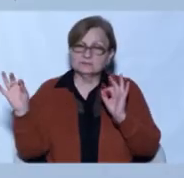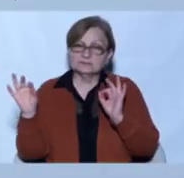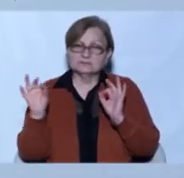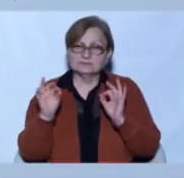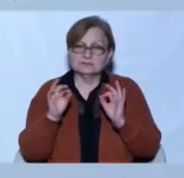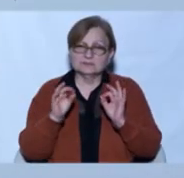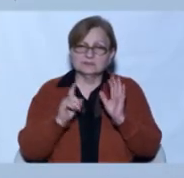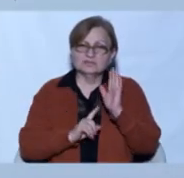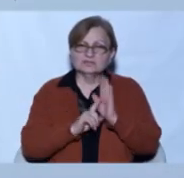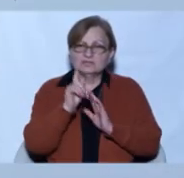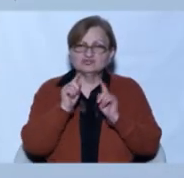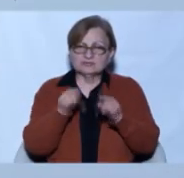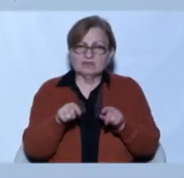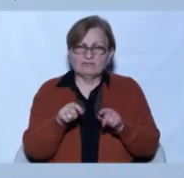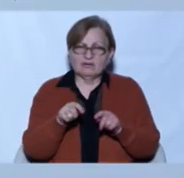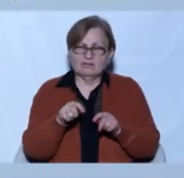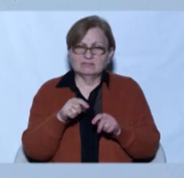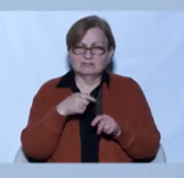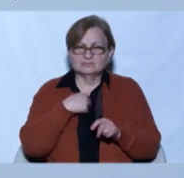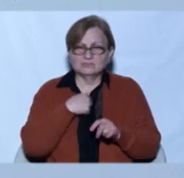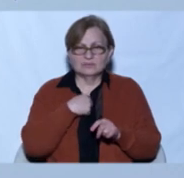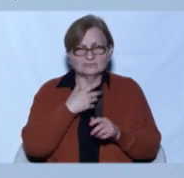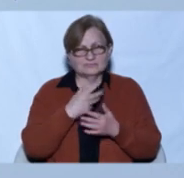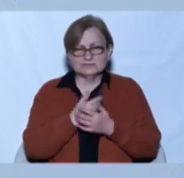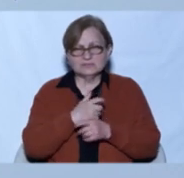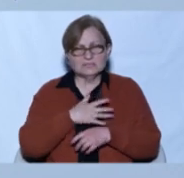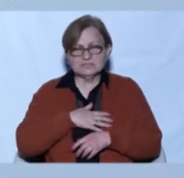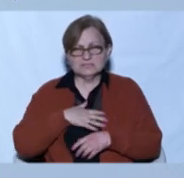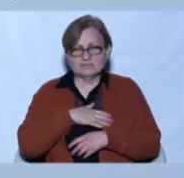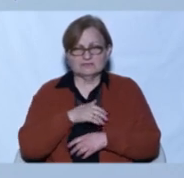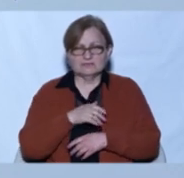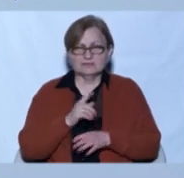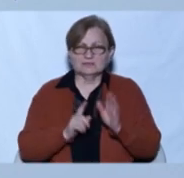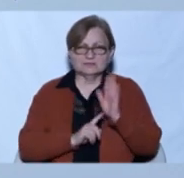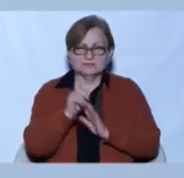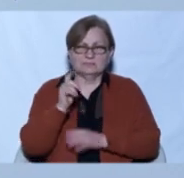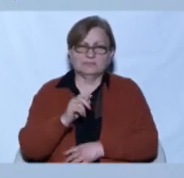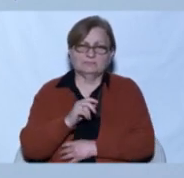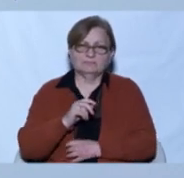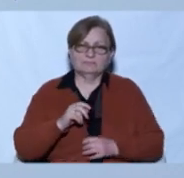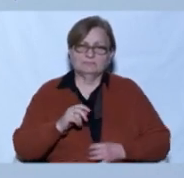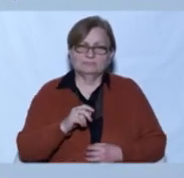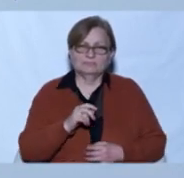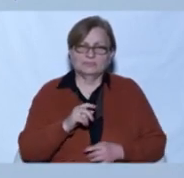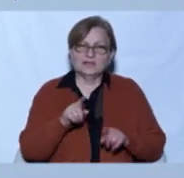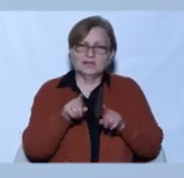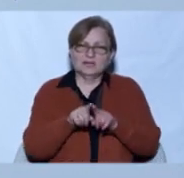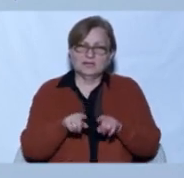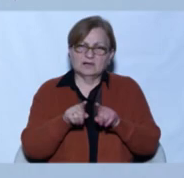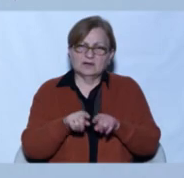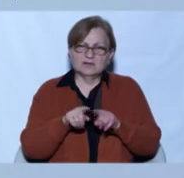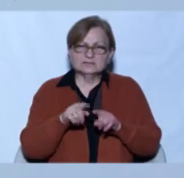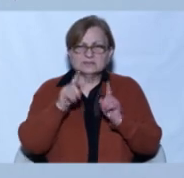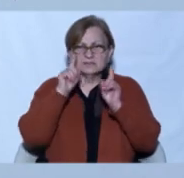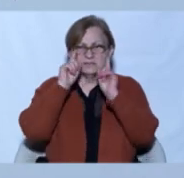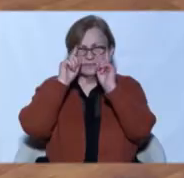მოთხრობის შესავალი, ჩემთვის ძალიან სევდიანია და იწყება ასე: ისედაც